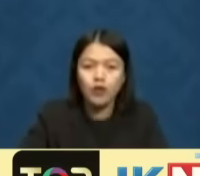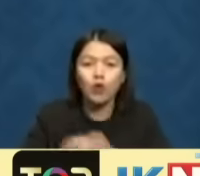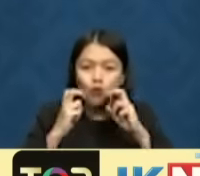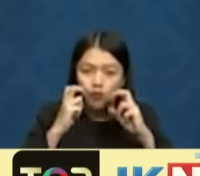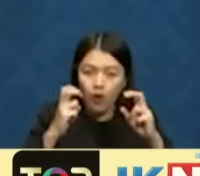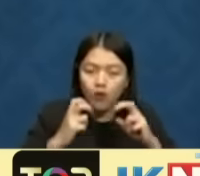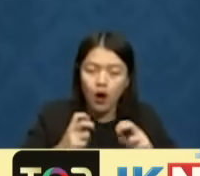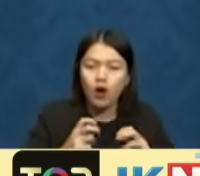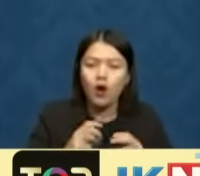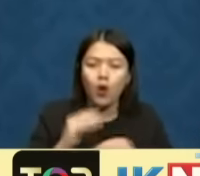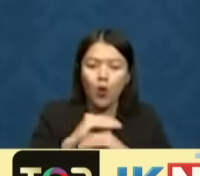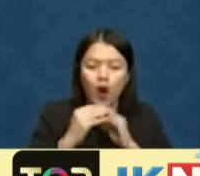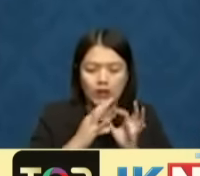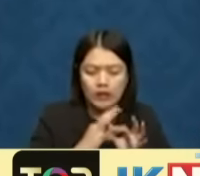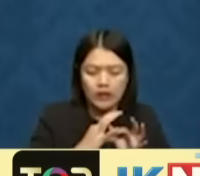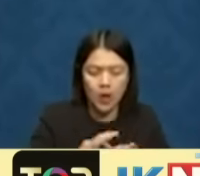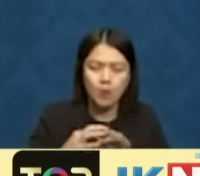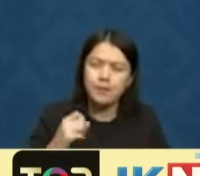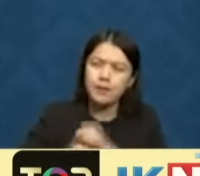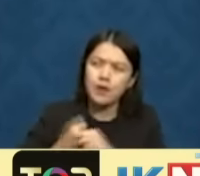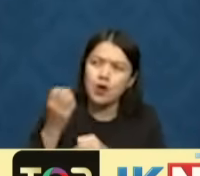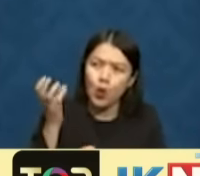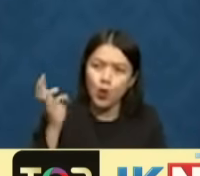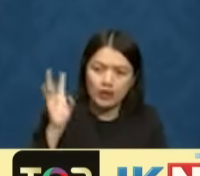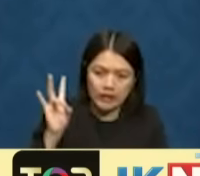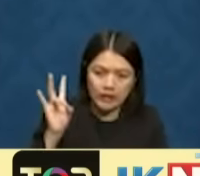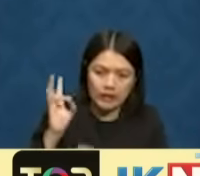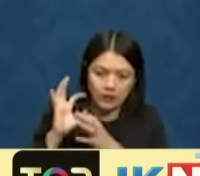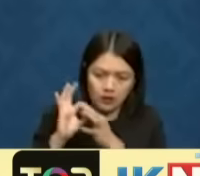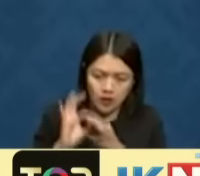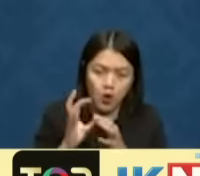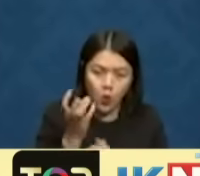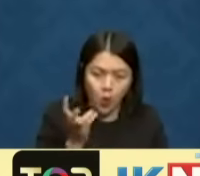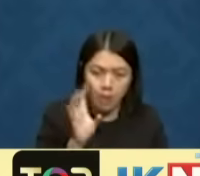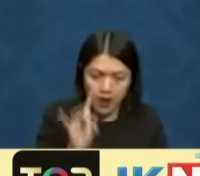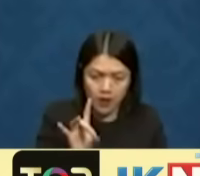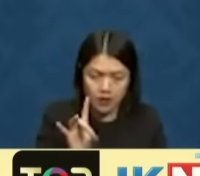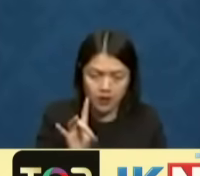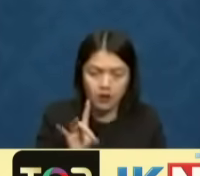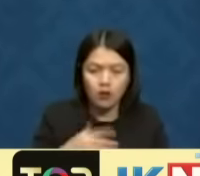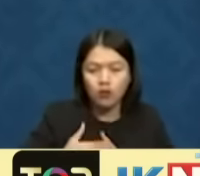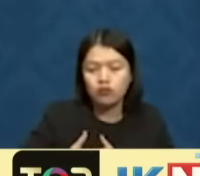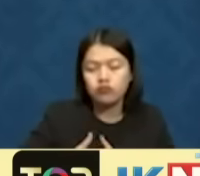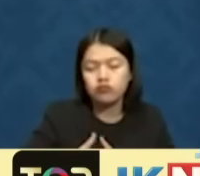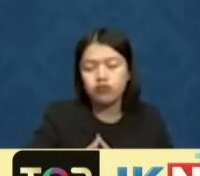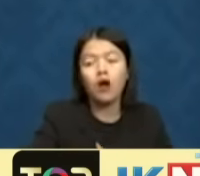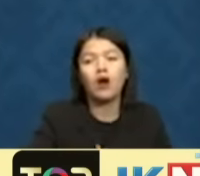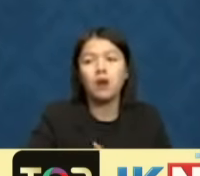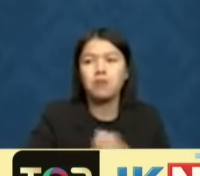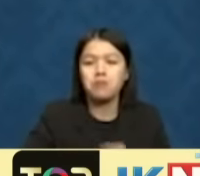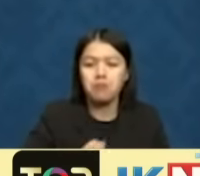ผูกพันปีงบประมาณมาจากปี67มาปี68ระยะเวลาในการดำเนิน